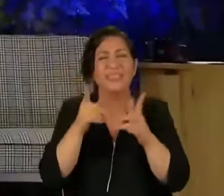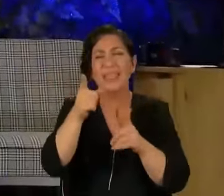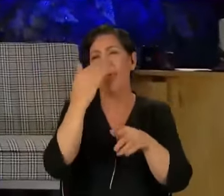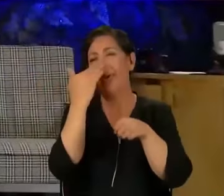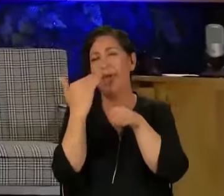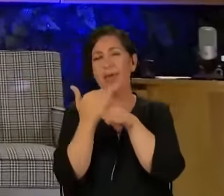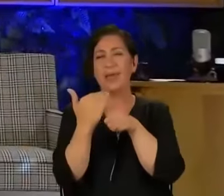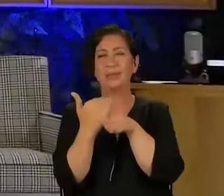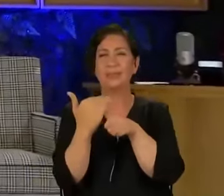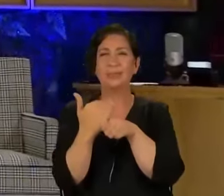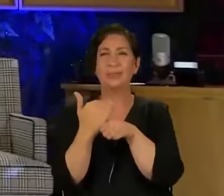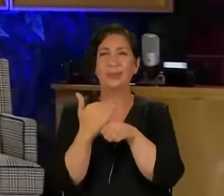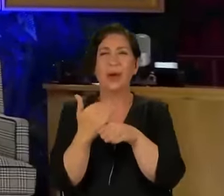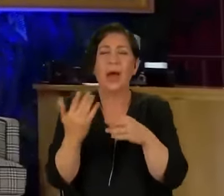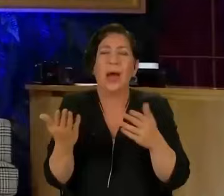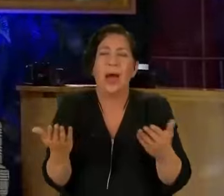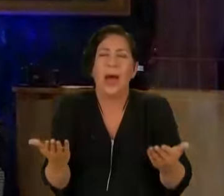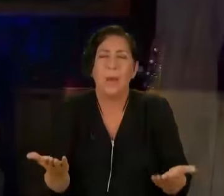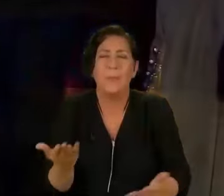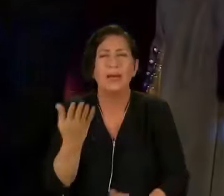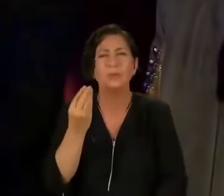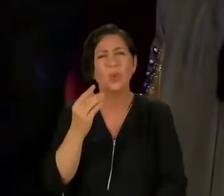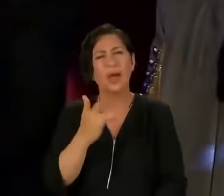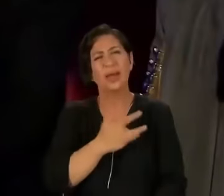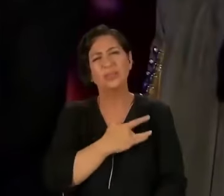güzel, sende duruyor ama ne acı,